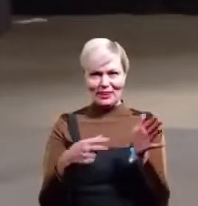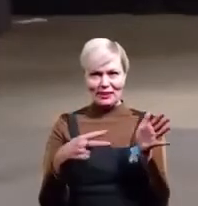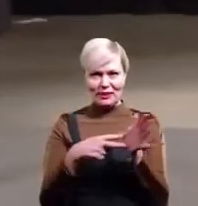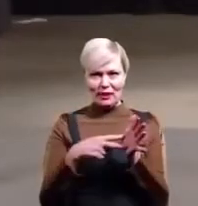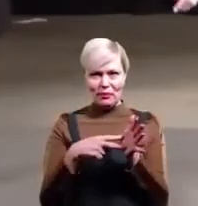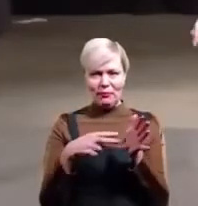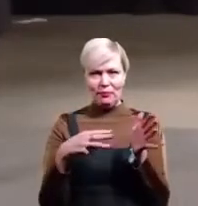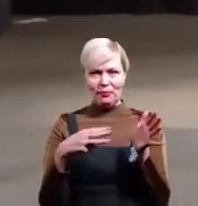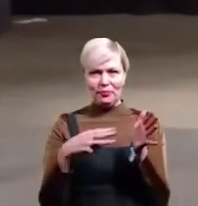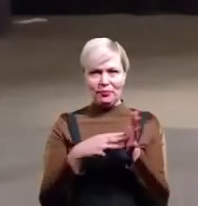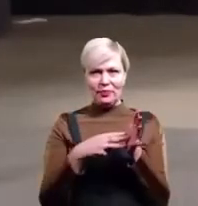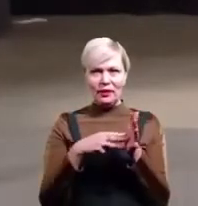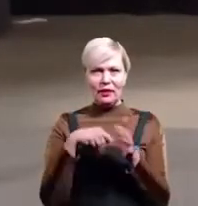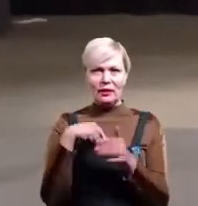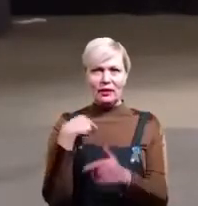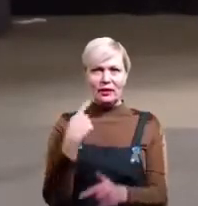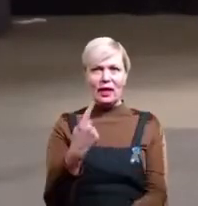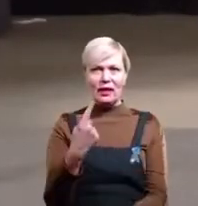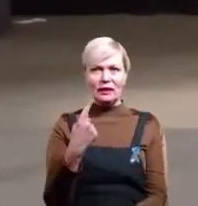5, 6, 7. Миша